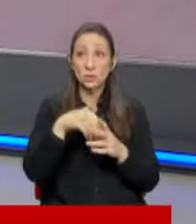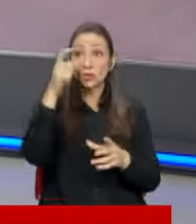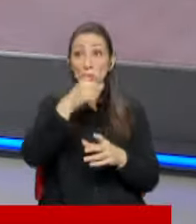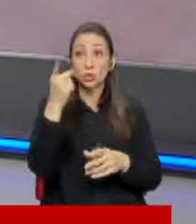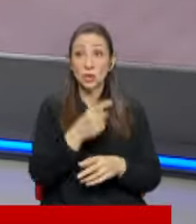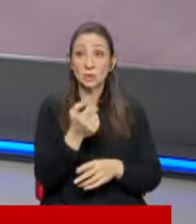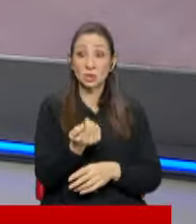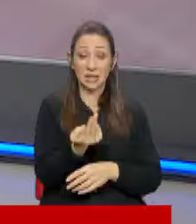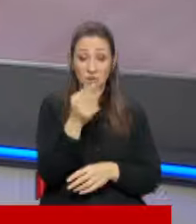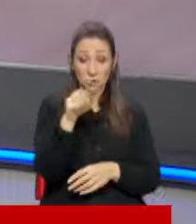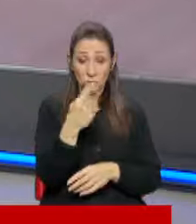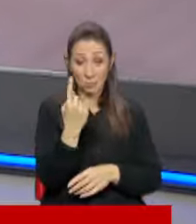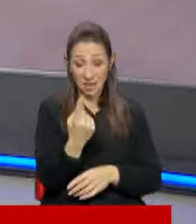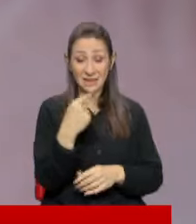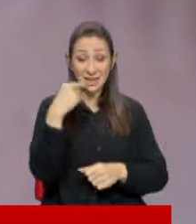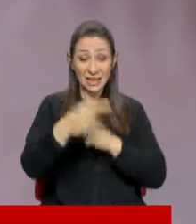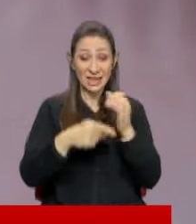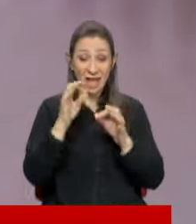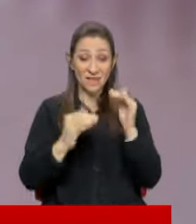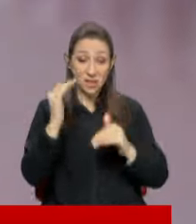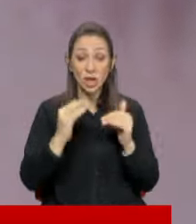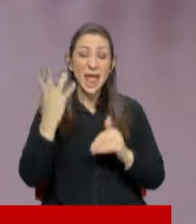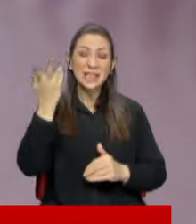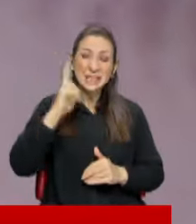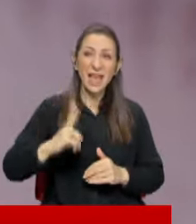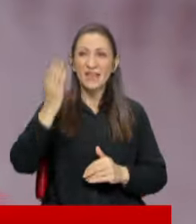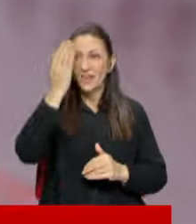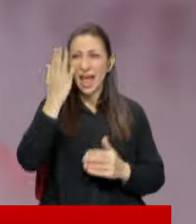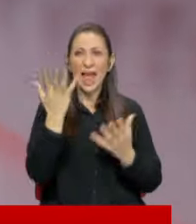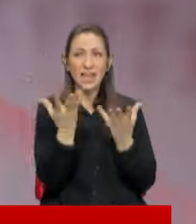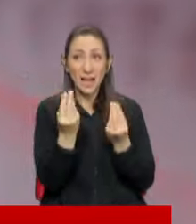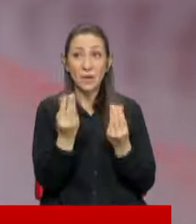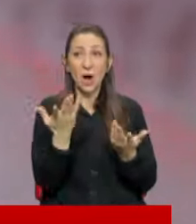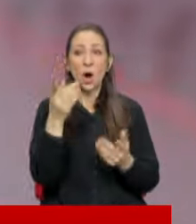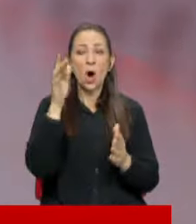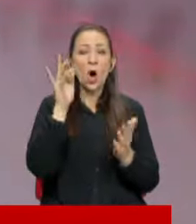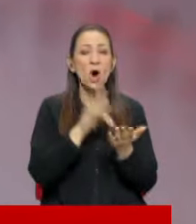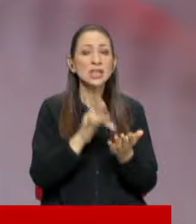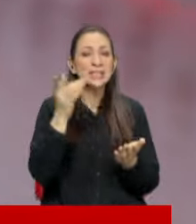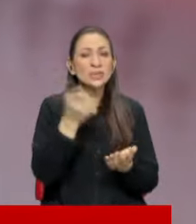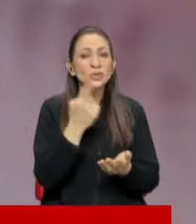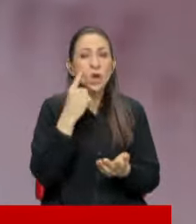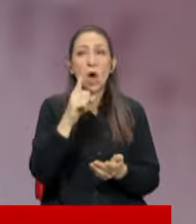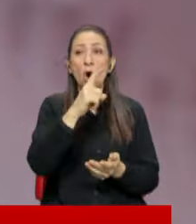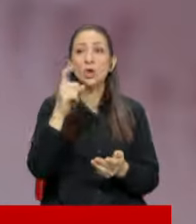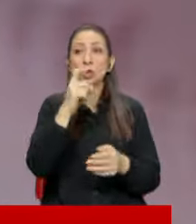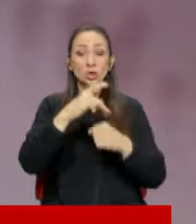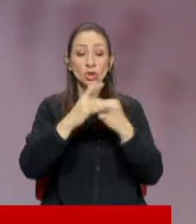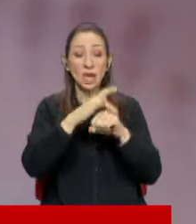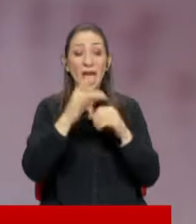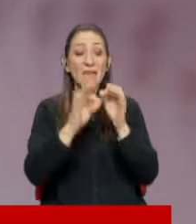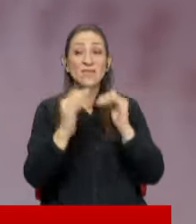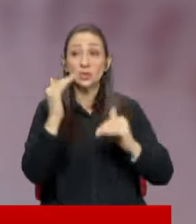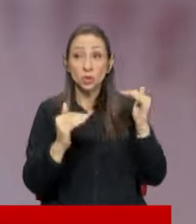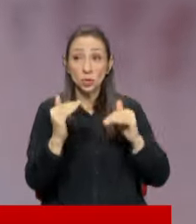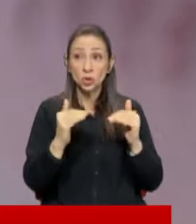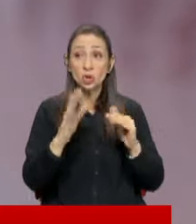Türkiye'deki %67,1'lik yıllık enflasyon en zengin, en fakir, en kalabalık ve orta seviyedeki 19 ülke